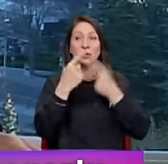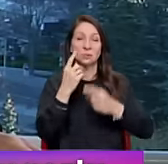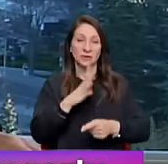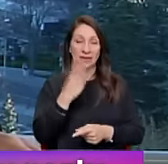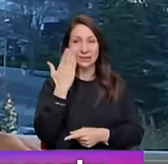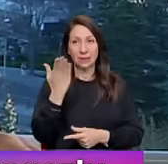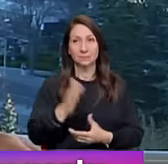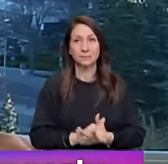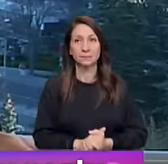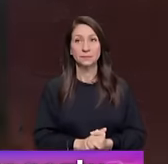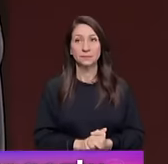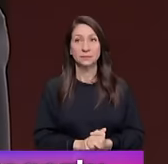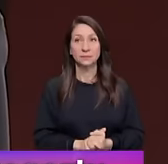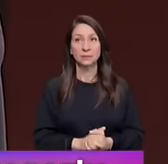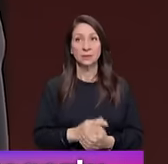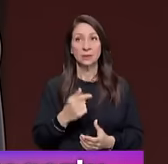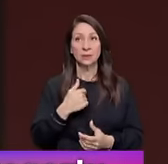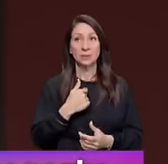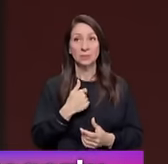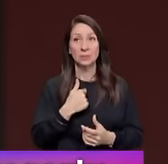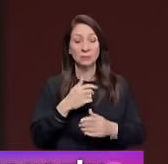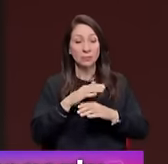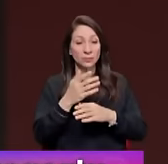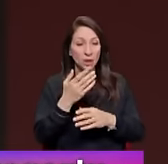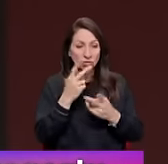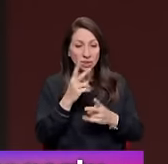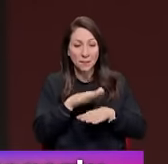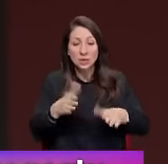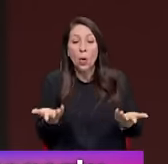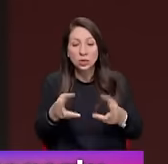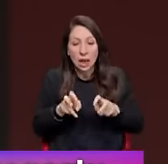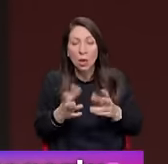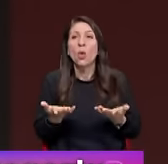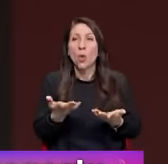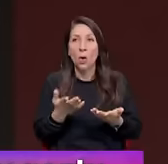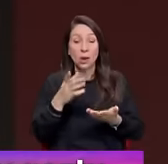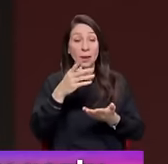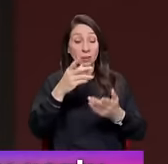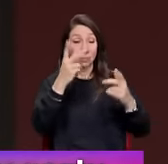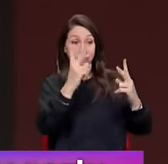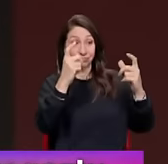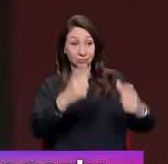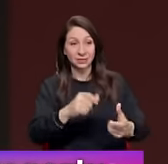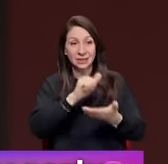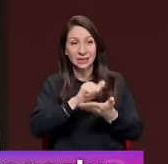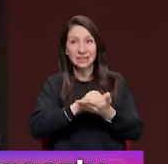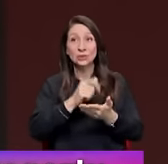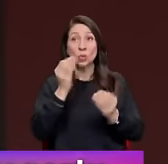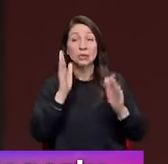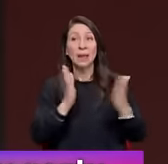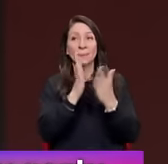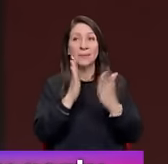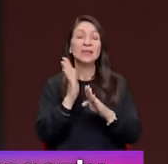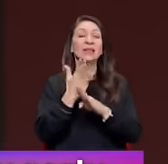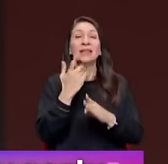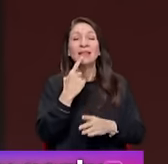İzleyelim. En acısı masası yok, sandalyesi yok. Yerel gazeteler de buna çok büyük tepki gösterdi seçim sürecinde.